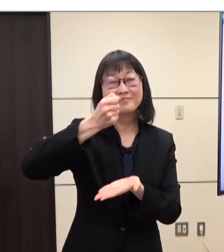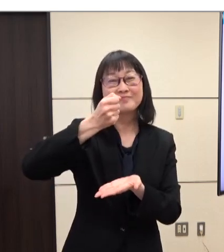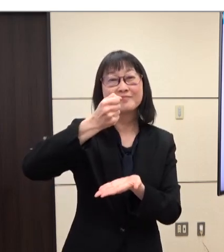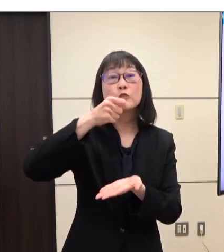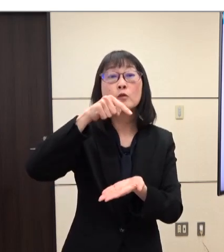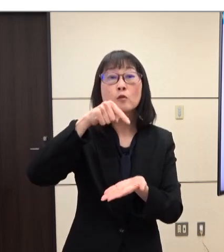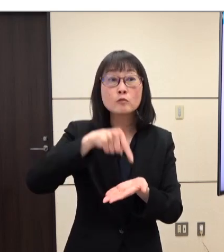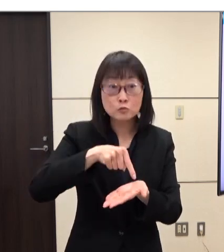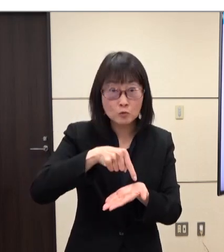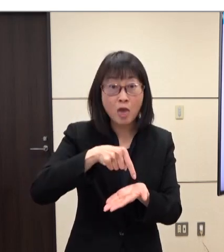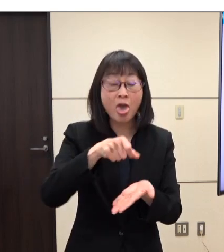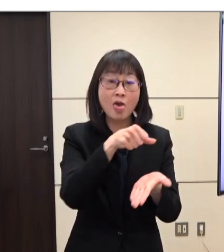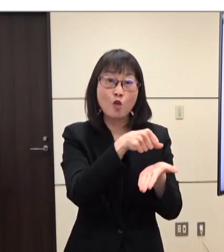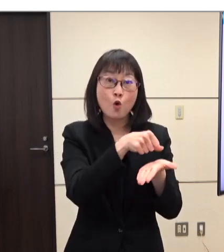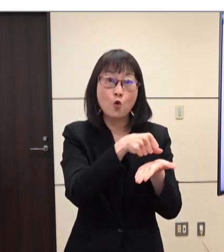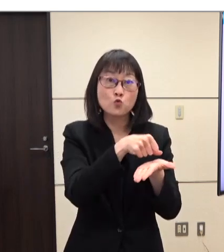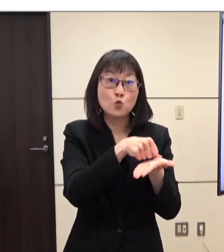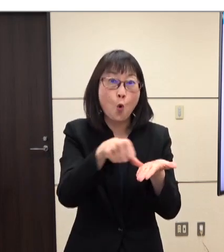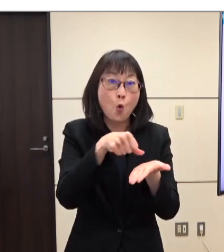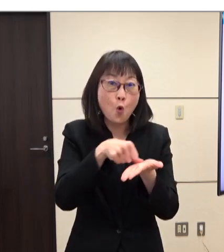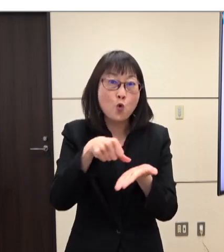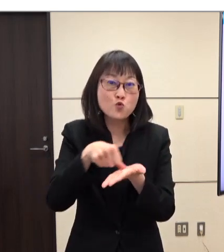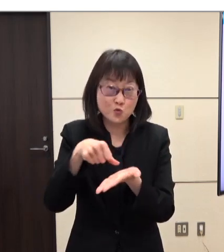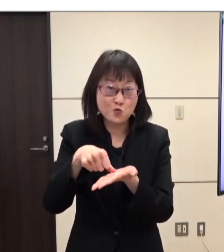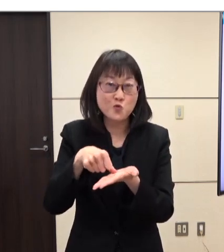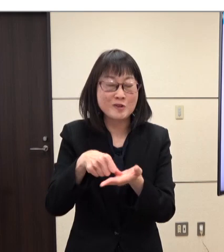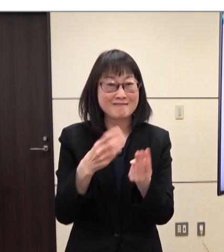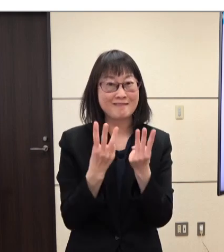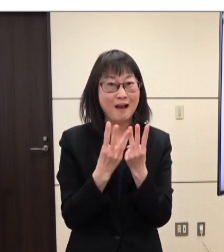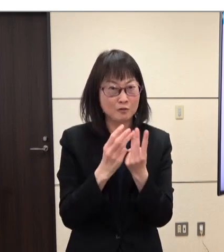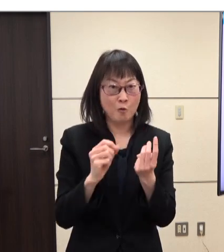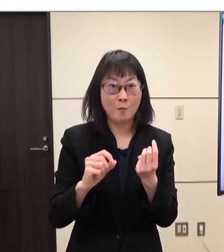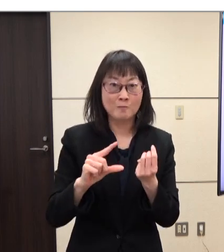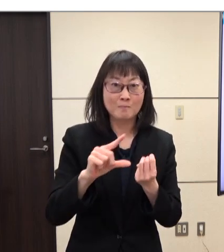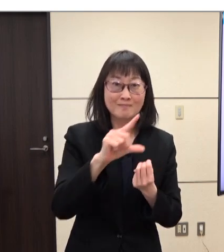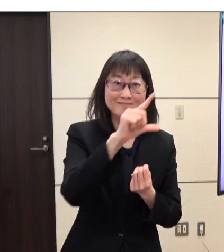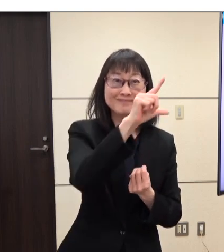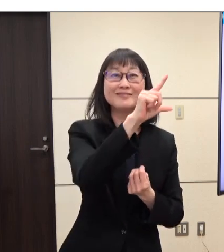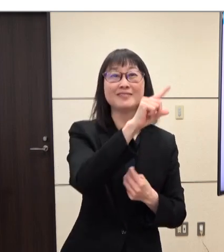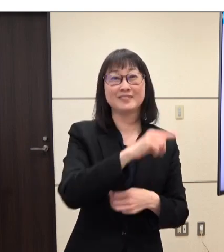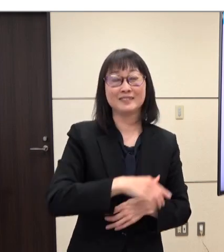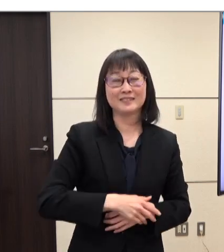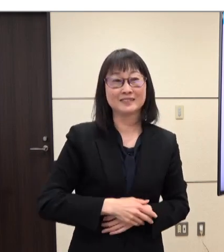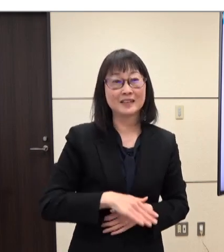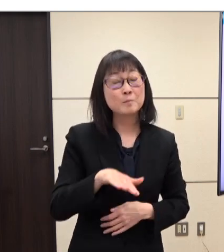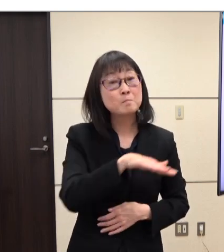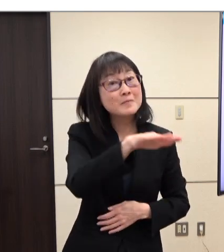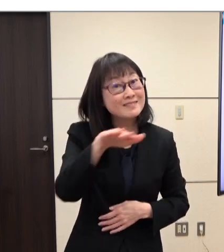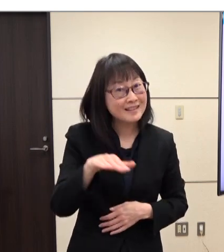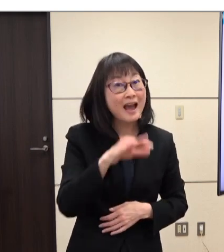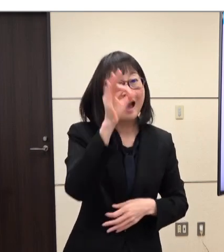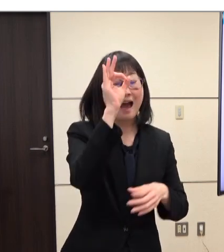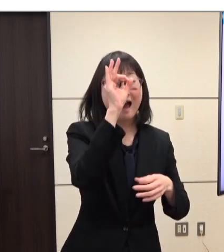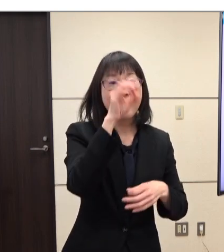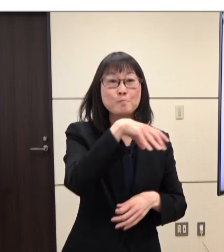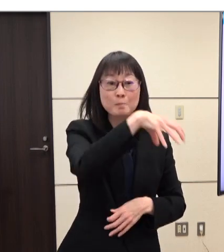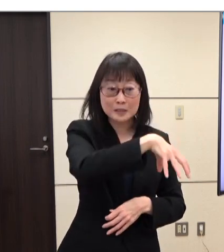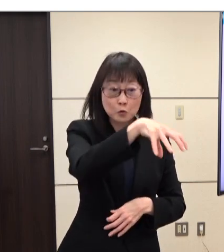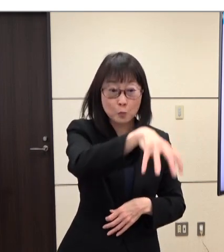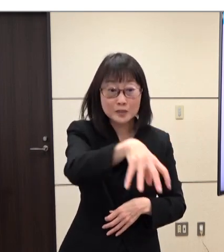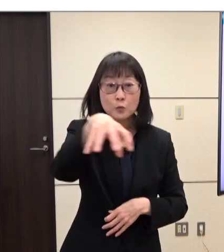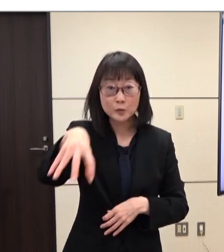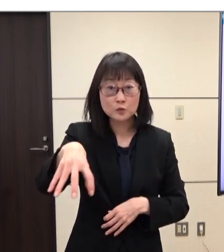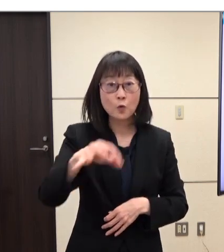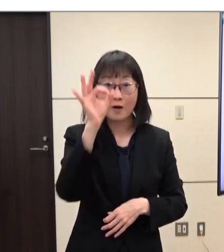数がいて、皆さん回っていただいております。それからこのラリーもですね、単